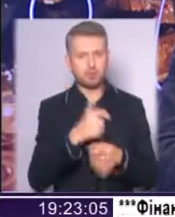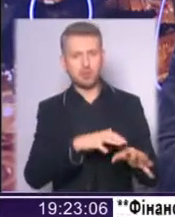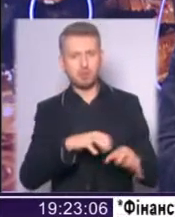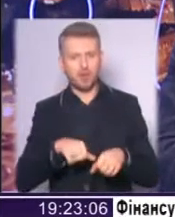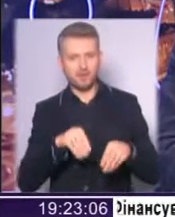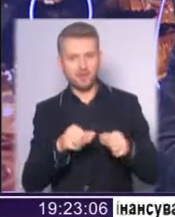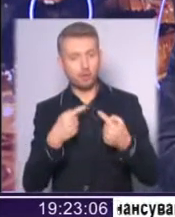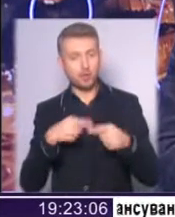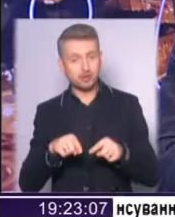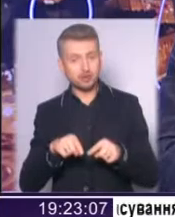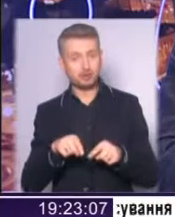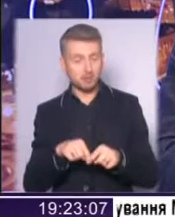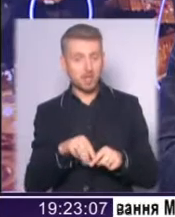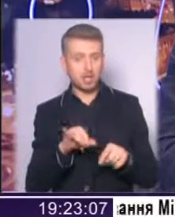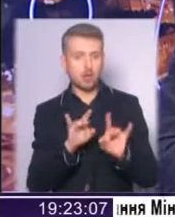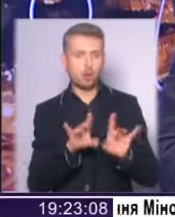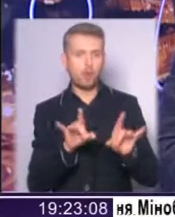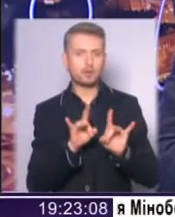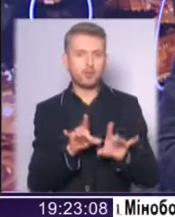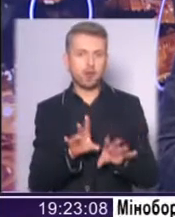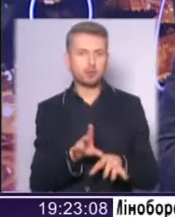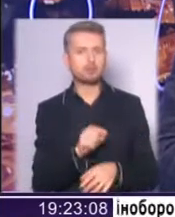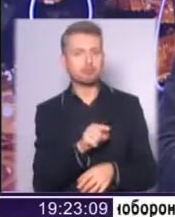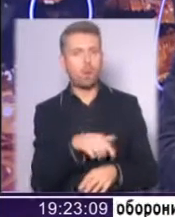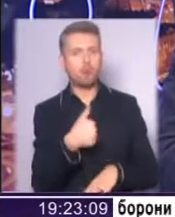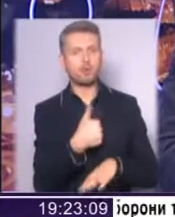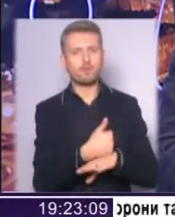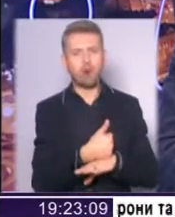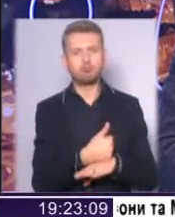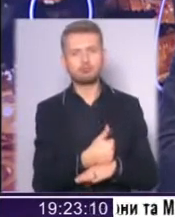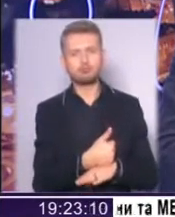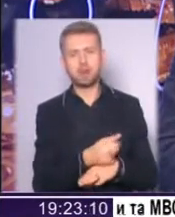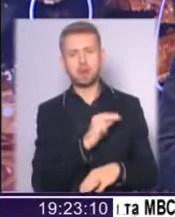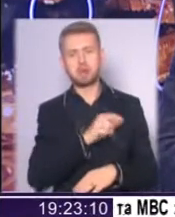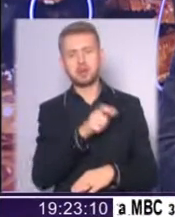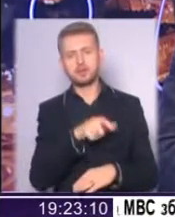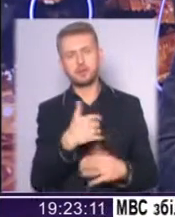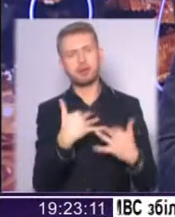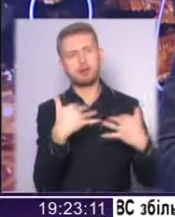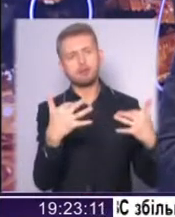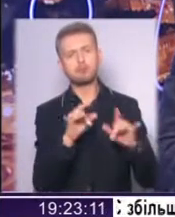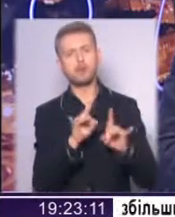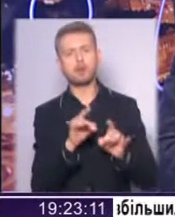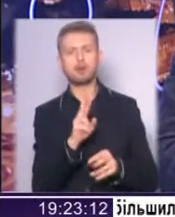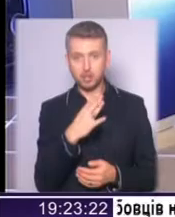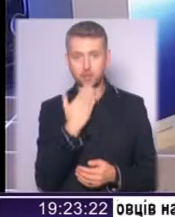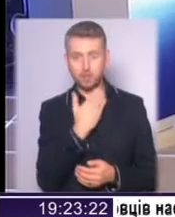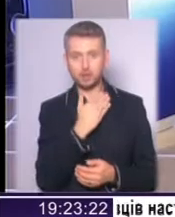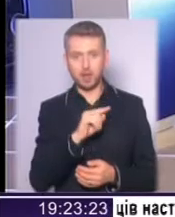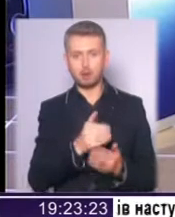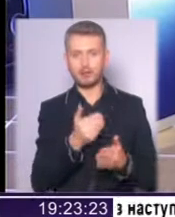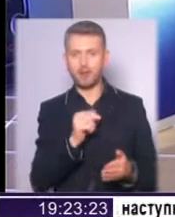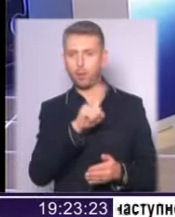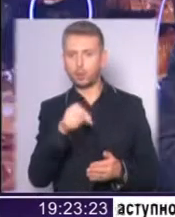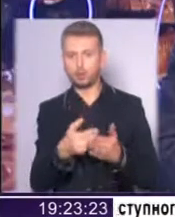вони тут розказують, той голова, працівникам про те, що от як їхній колгосп засвітли